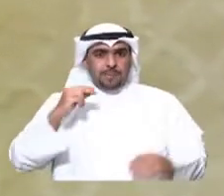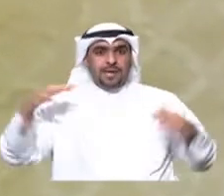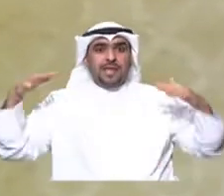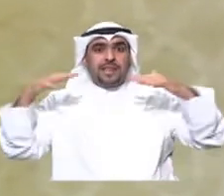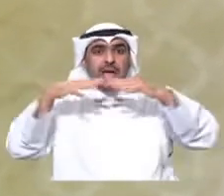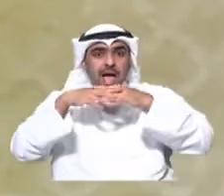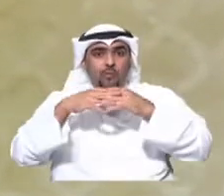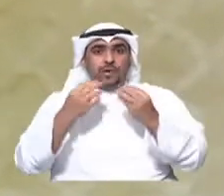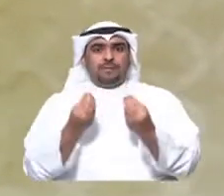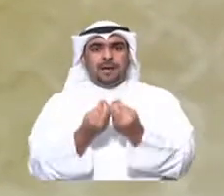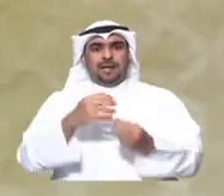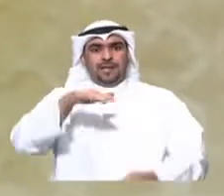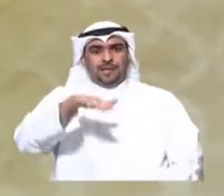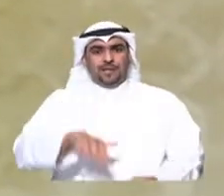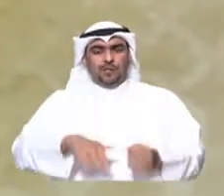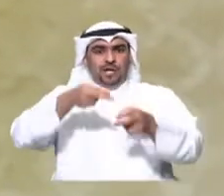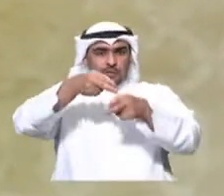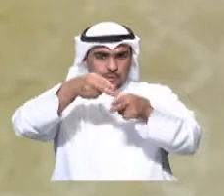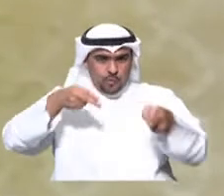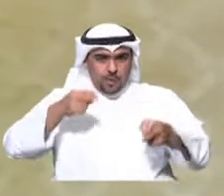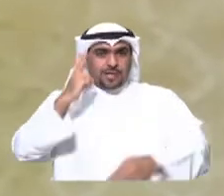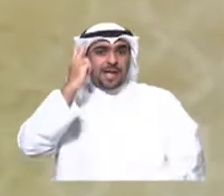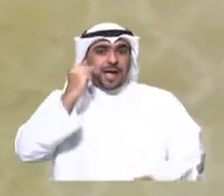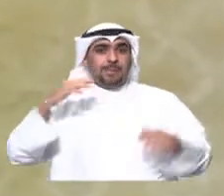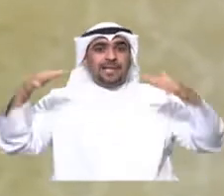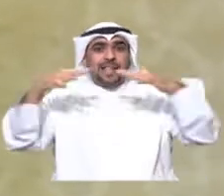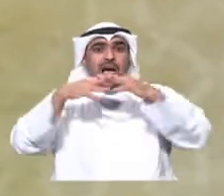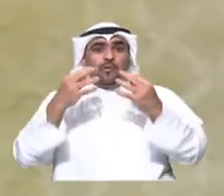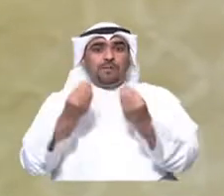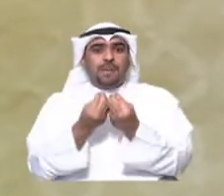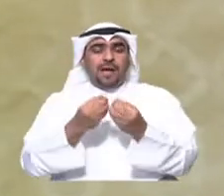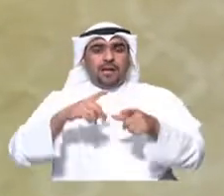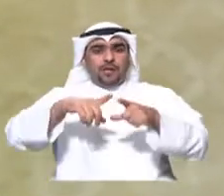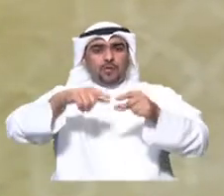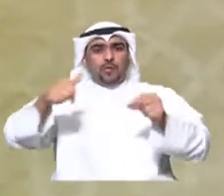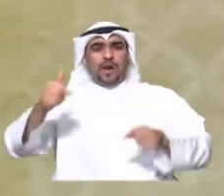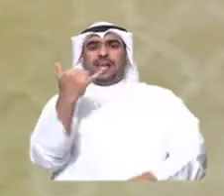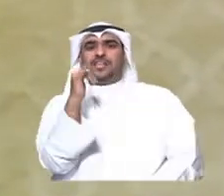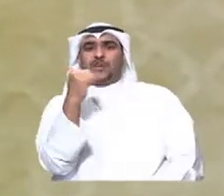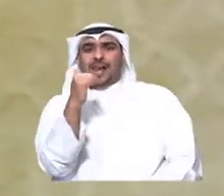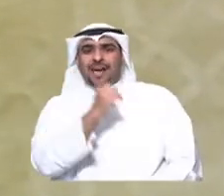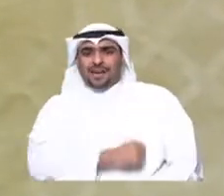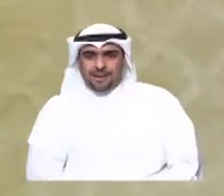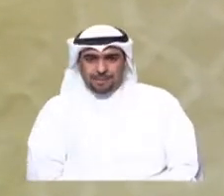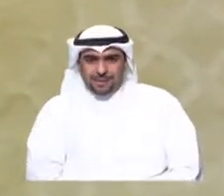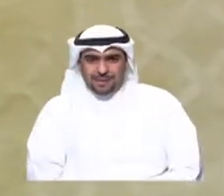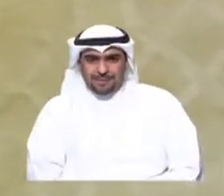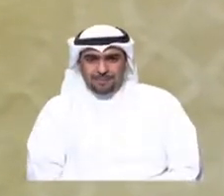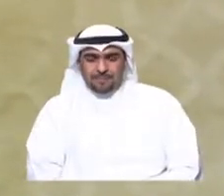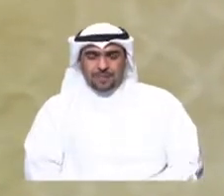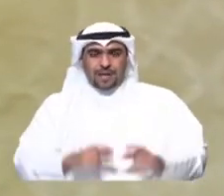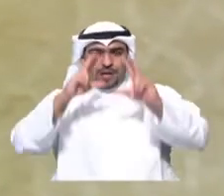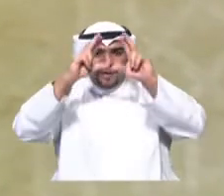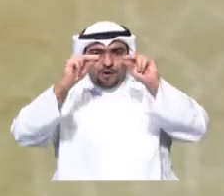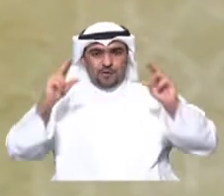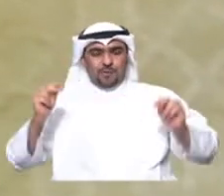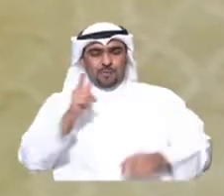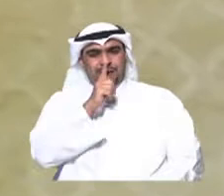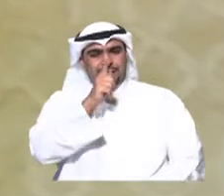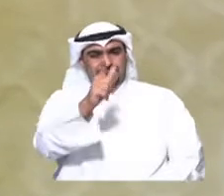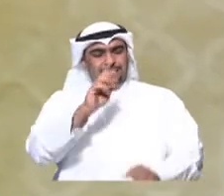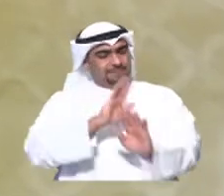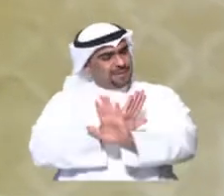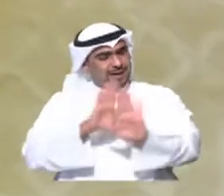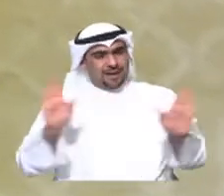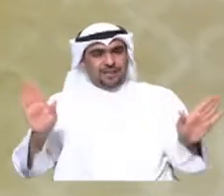والأفكار التي نقلناها نيابة عن الأشقاء في دول مجلس التعاون وبعض